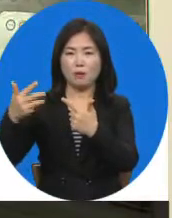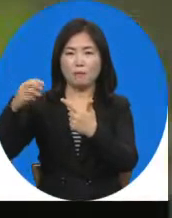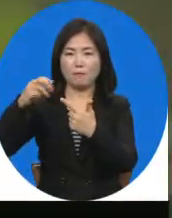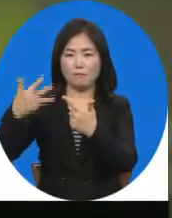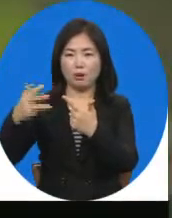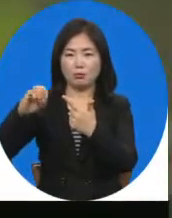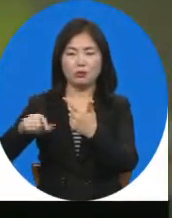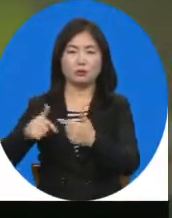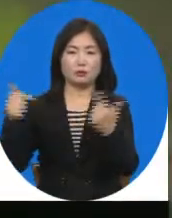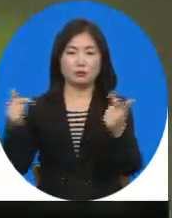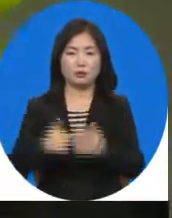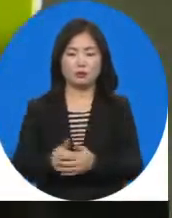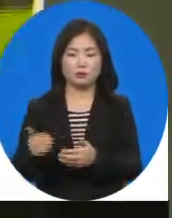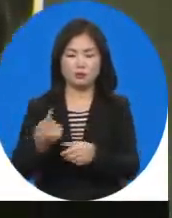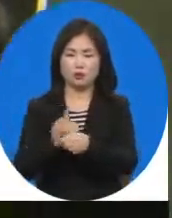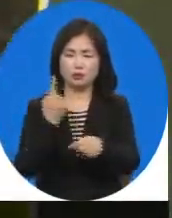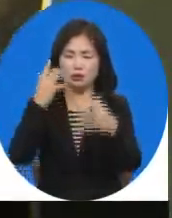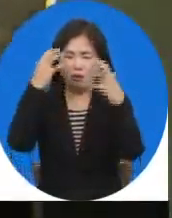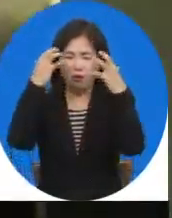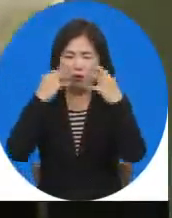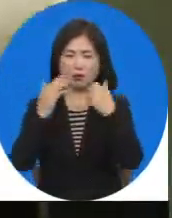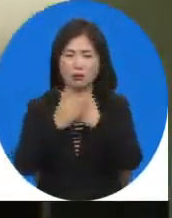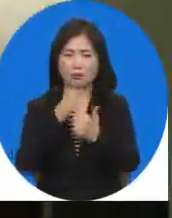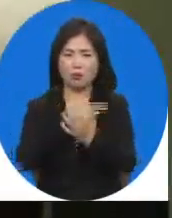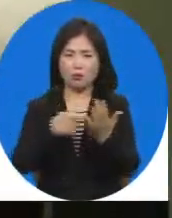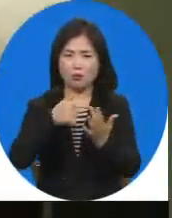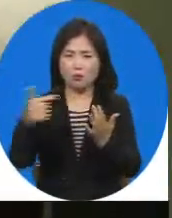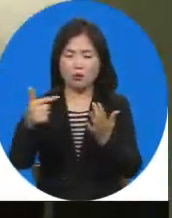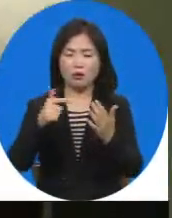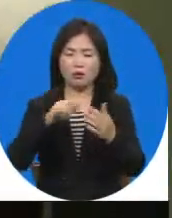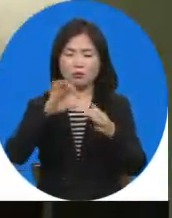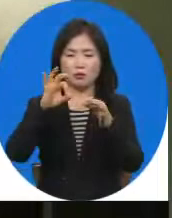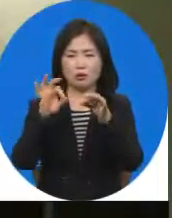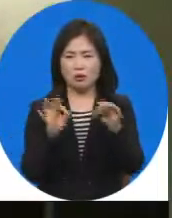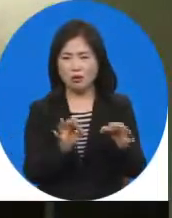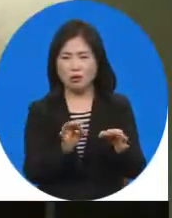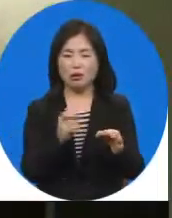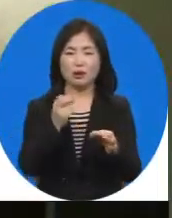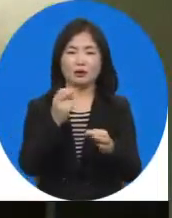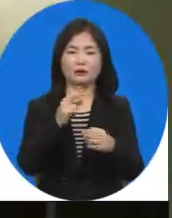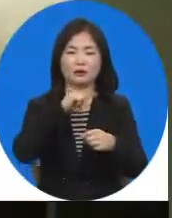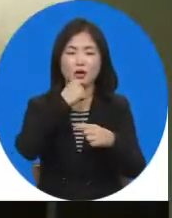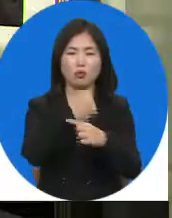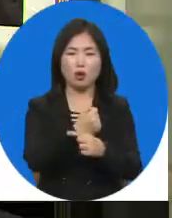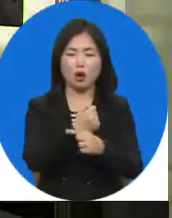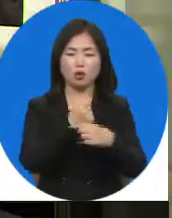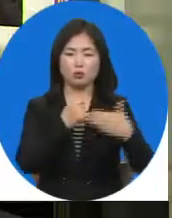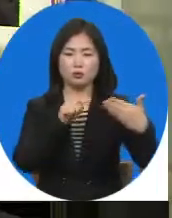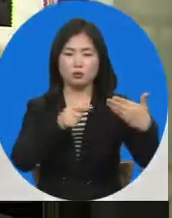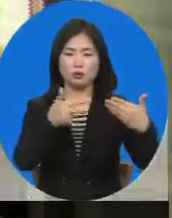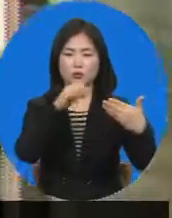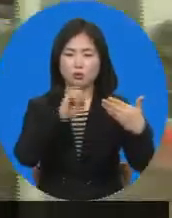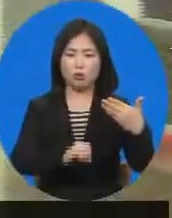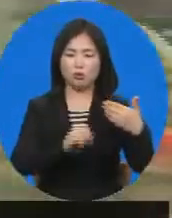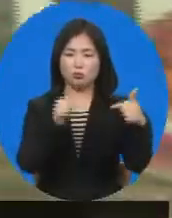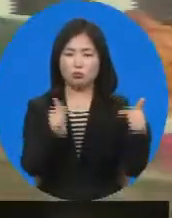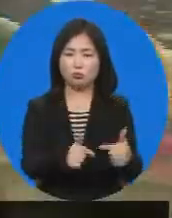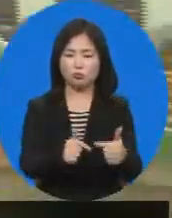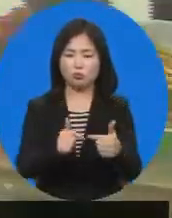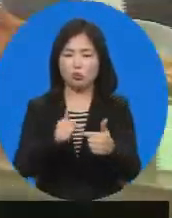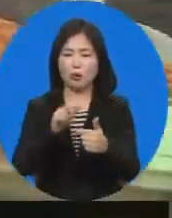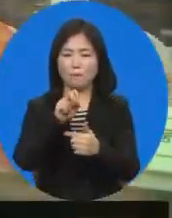늘었습니다 지난해 폭염으로 큰 피해가 라서 가격경쟁이 떨어진 사과 낸 9.7% 줄었고